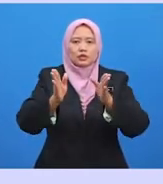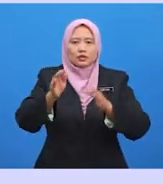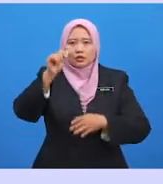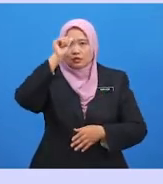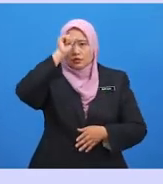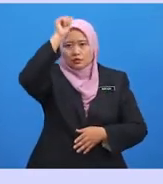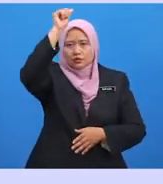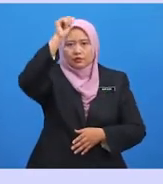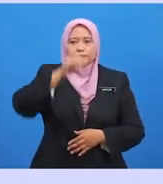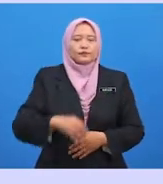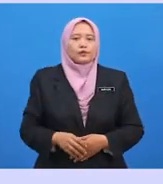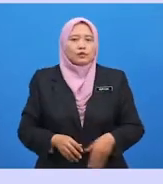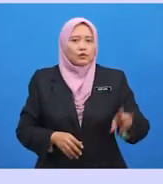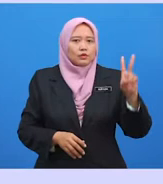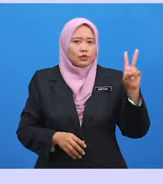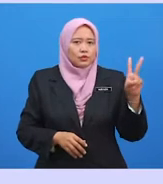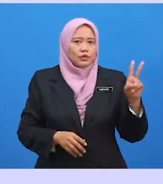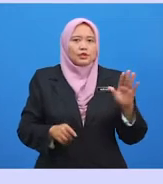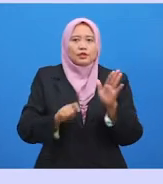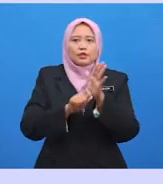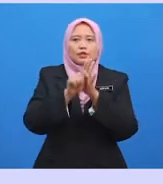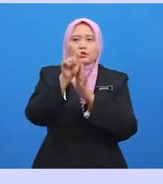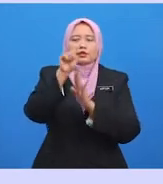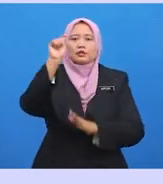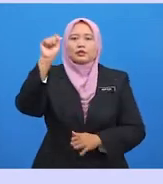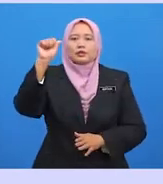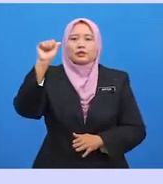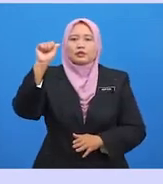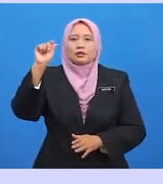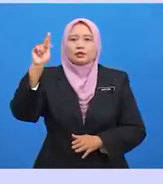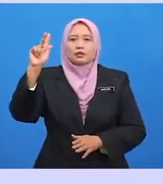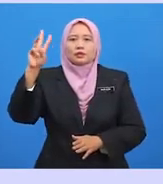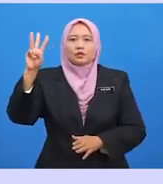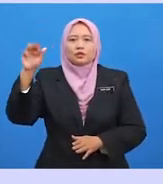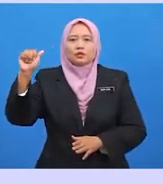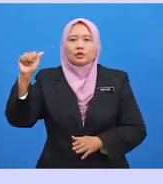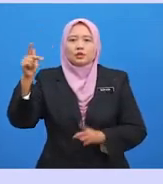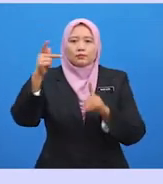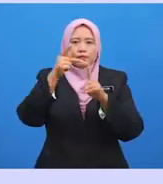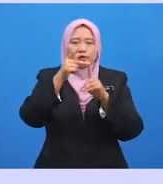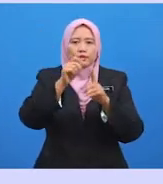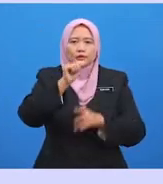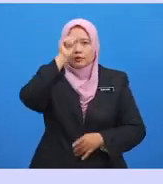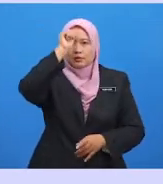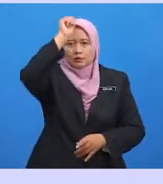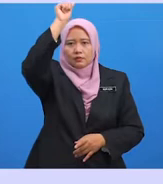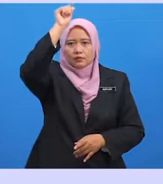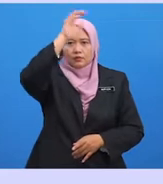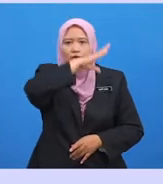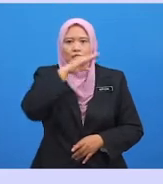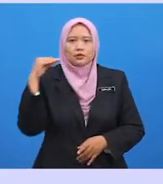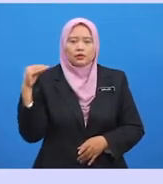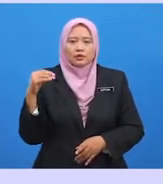kepada Allah dan menghapuskan sifat Bachsin yaitu ke debut yang sangat dibenci Allah hikmah